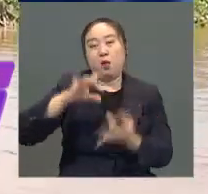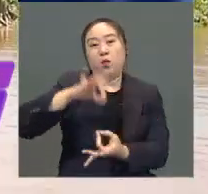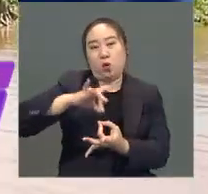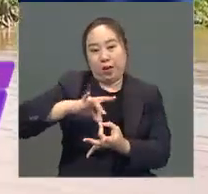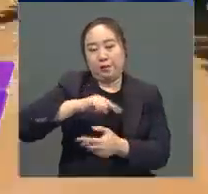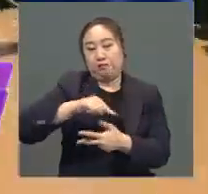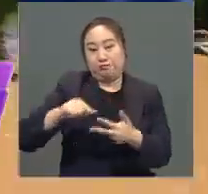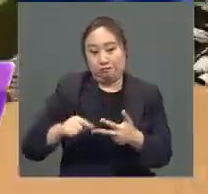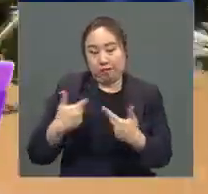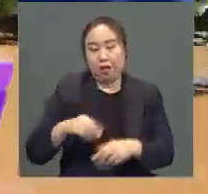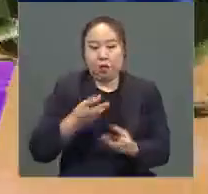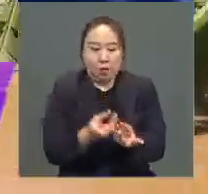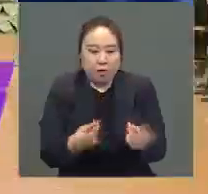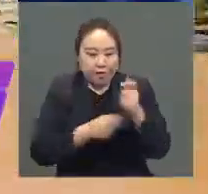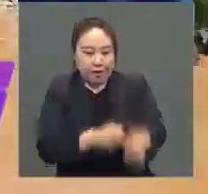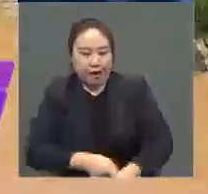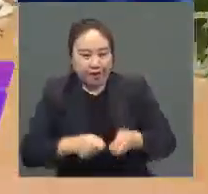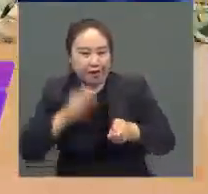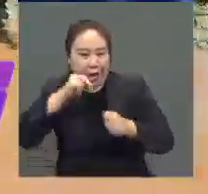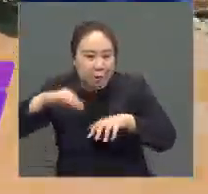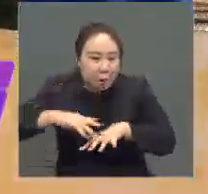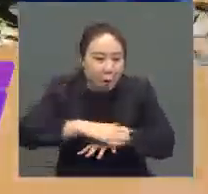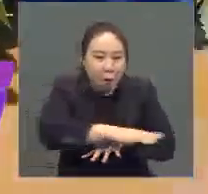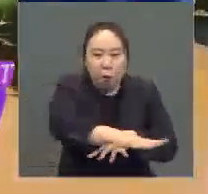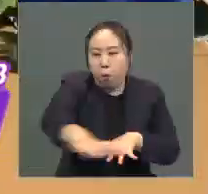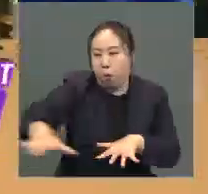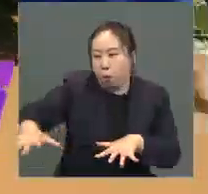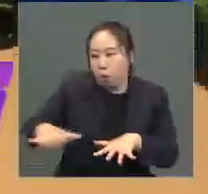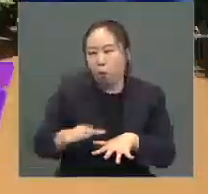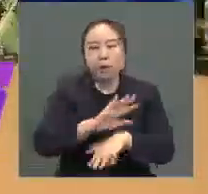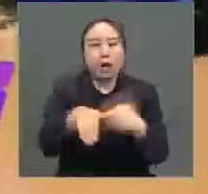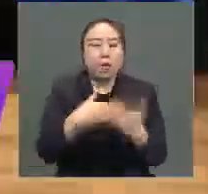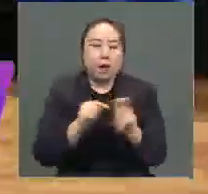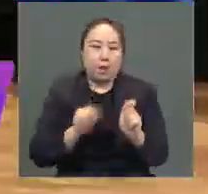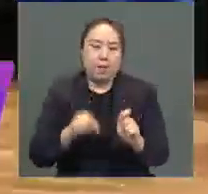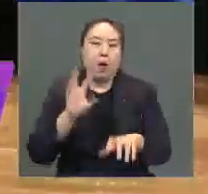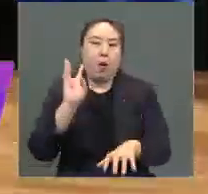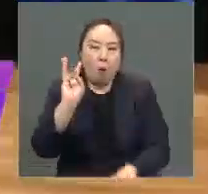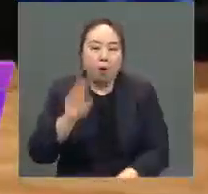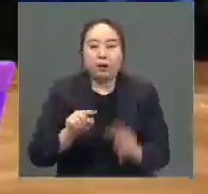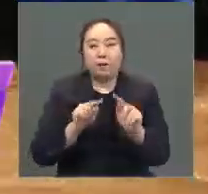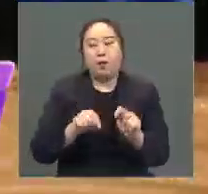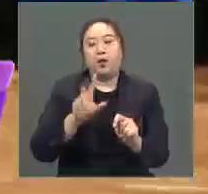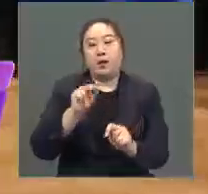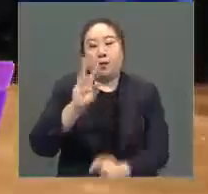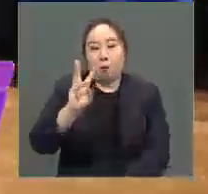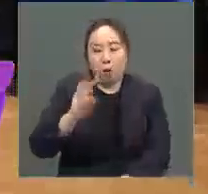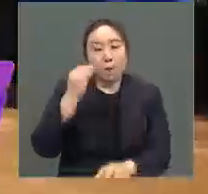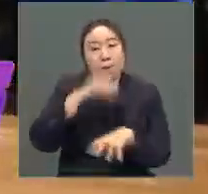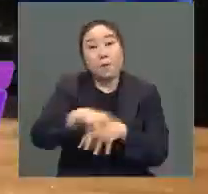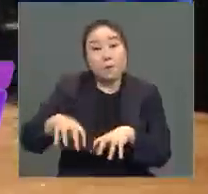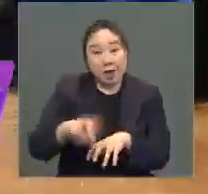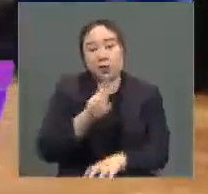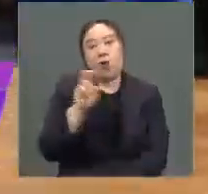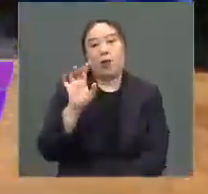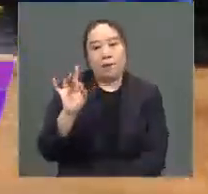และขยายเข้าท่วมพื้นที่ทางการเกษตรซึ่งมีพื้นที่ประสบภัยรวมๆแล้ว6อำเภอ36ตำบล208หมู่บ้